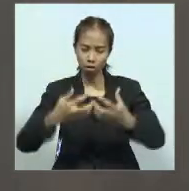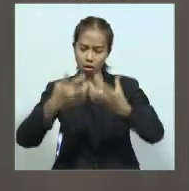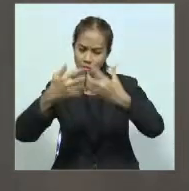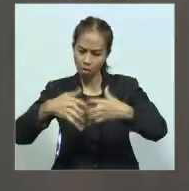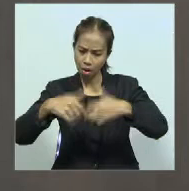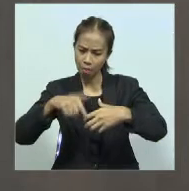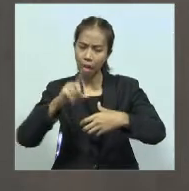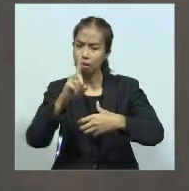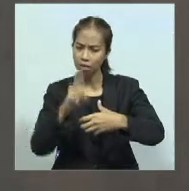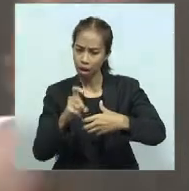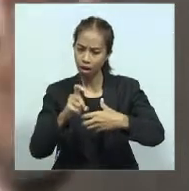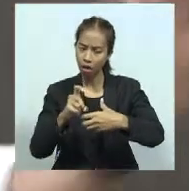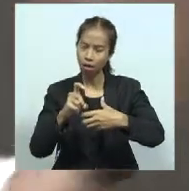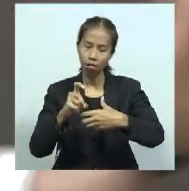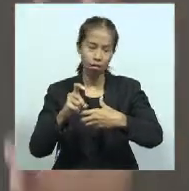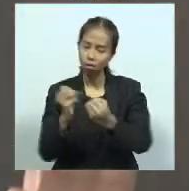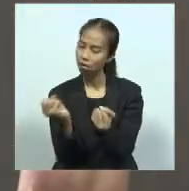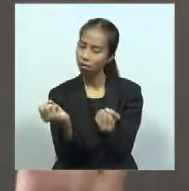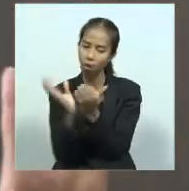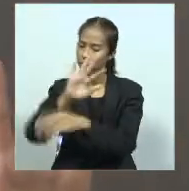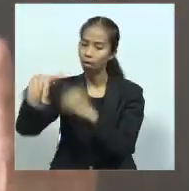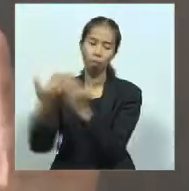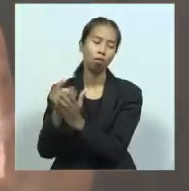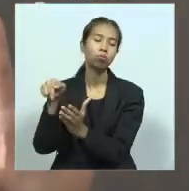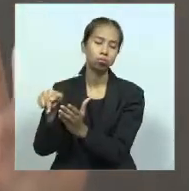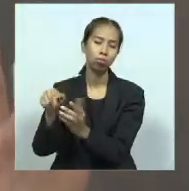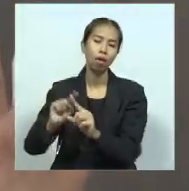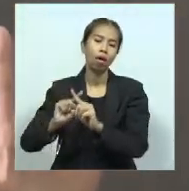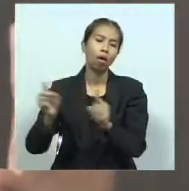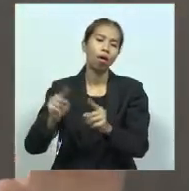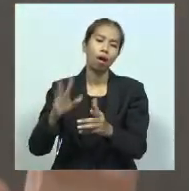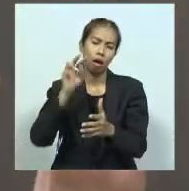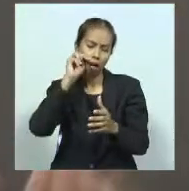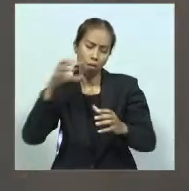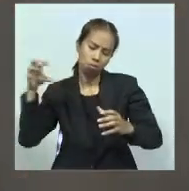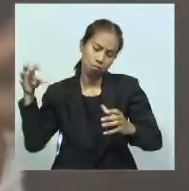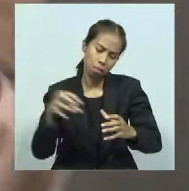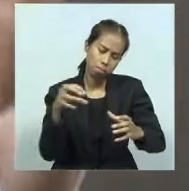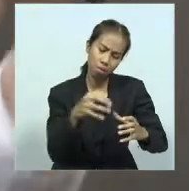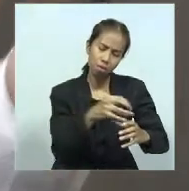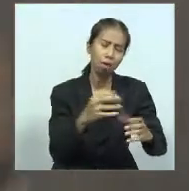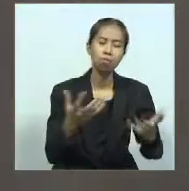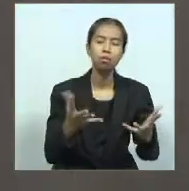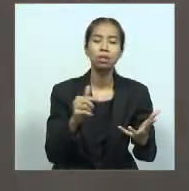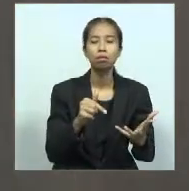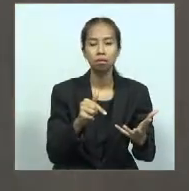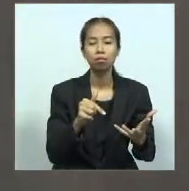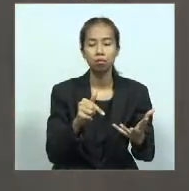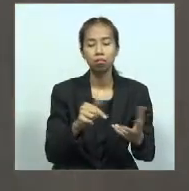หายหมดเลยเพราะต่อให้ตัวอื่นดีหมดแต่ตรงกลางนี่มันเสียน้ำก็ไม่มาถึงตัวอื่นก็ไม่มาถึงอุโมงค์